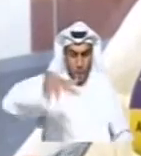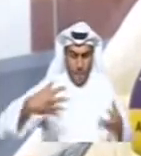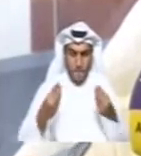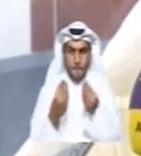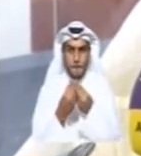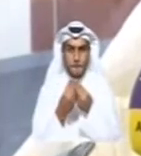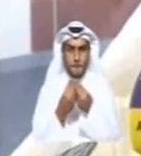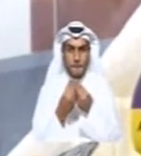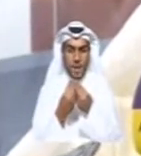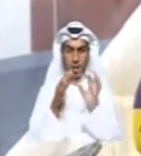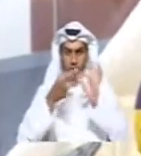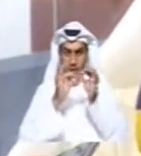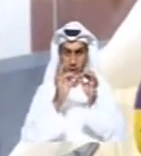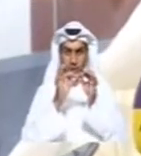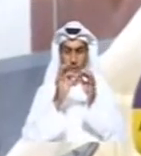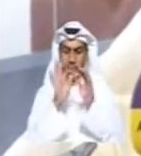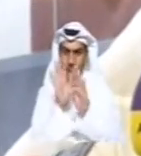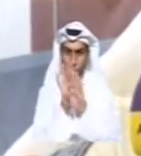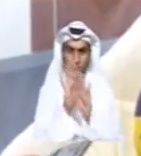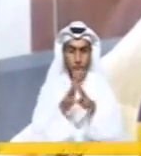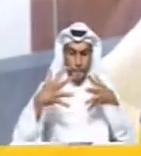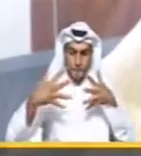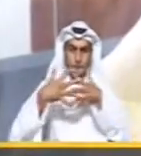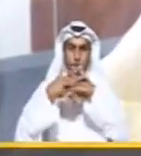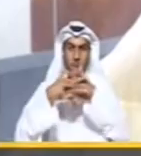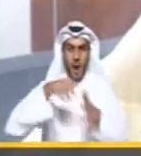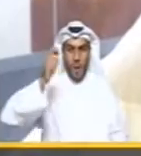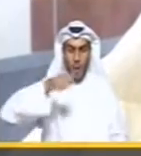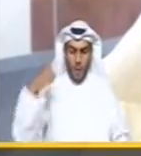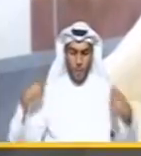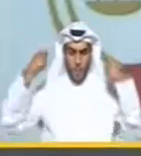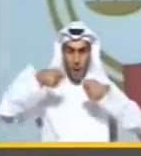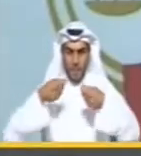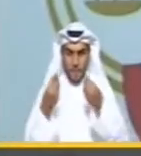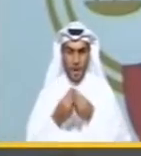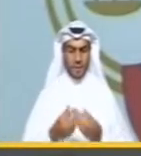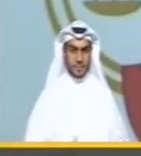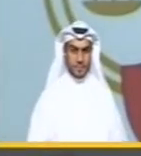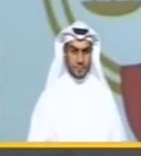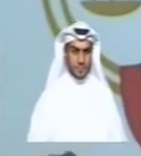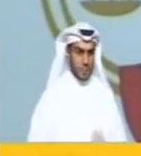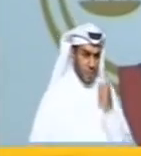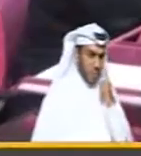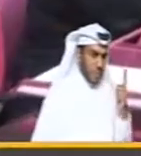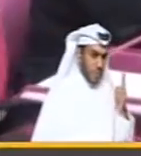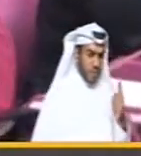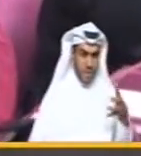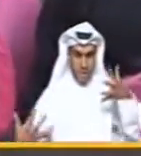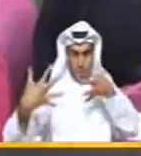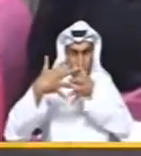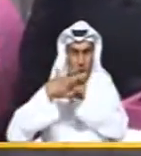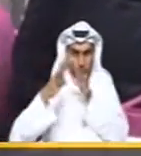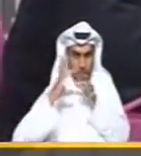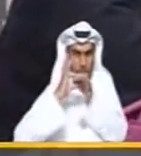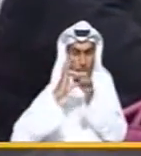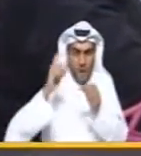جمعية المحامين وإدارة الإدارة العامة للتنفيذ. إدارة جمعية المحامين حريصة